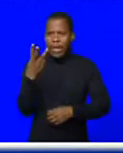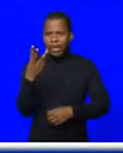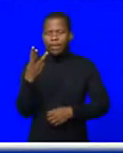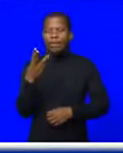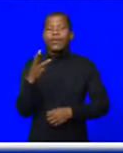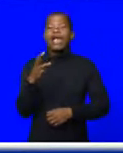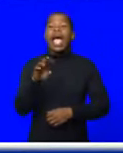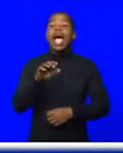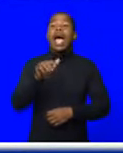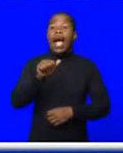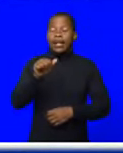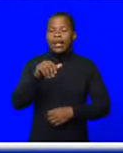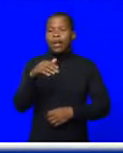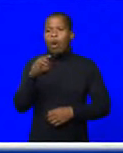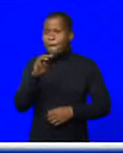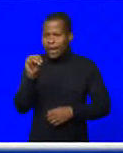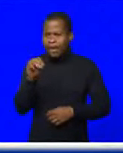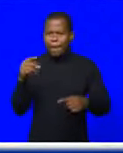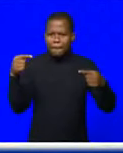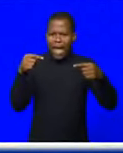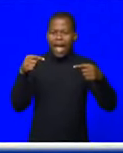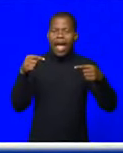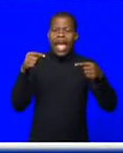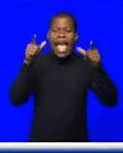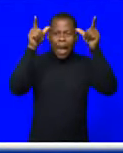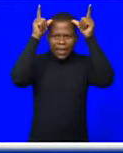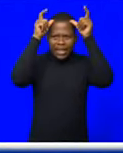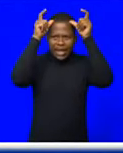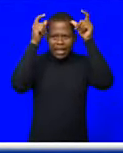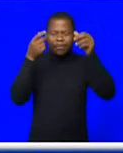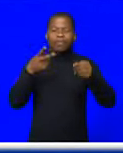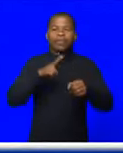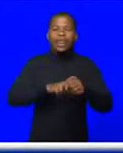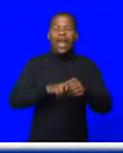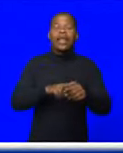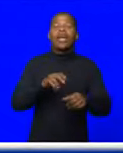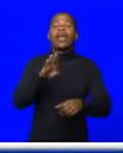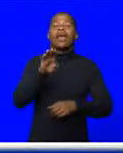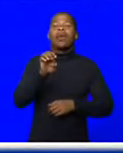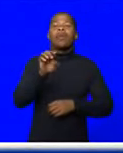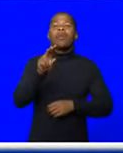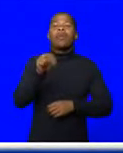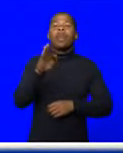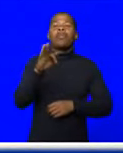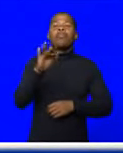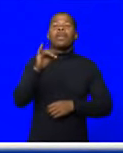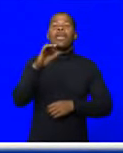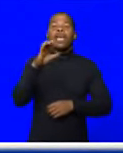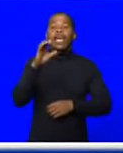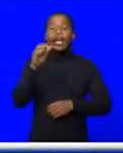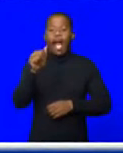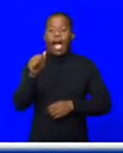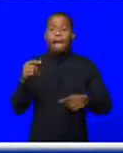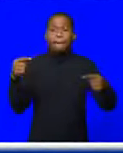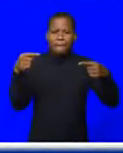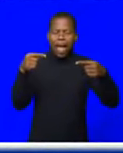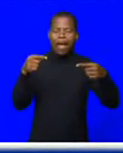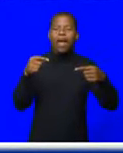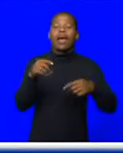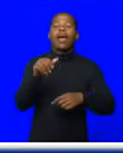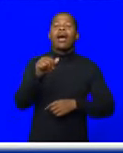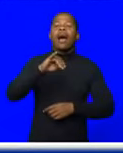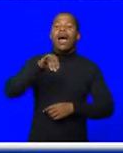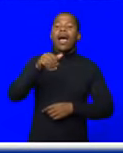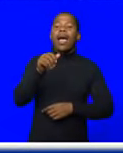Madrid itawudlala ne-Manchester United bese kuthi Benfica ine-Ajax ya 7 lase-Netherlands. Lubike lomsakati Eswatini TV temidlalo